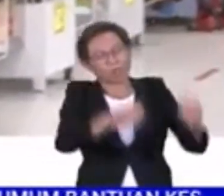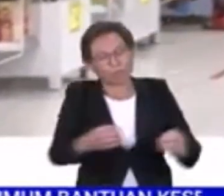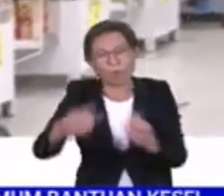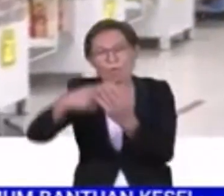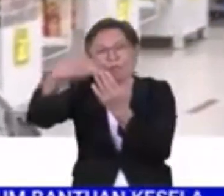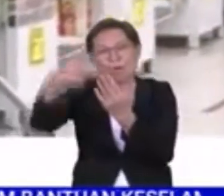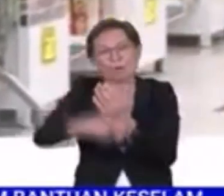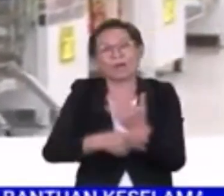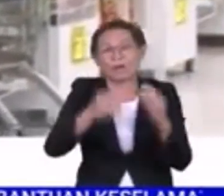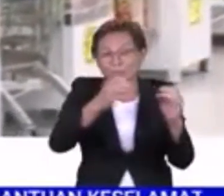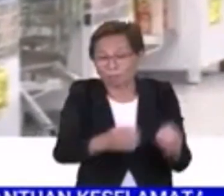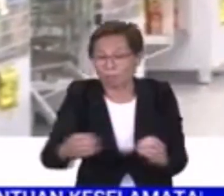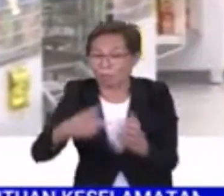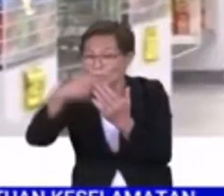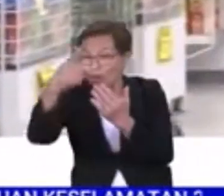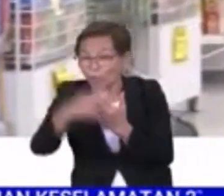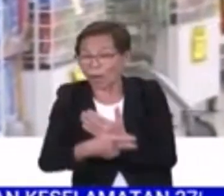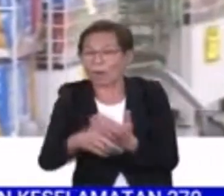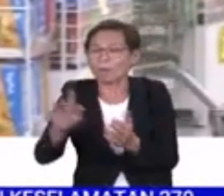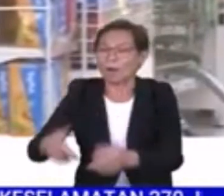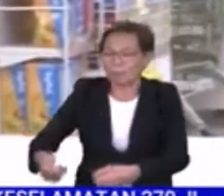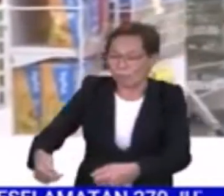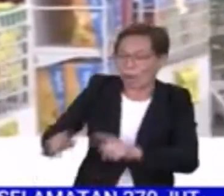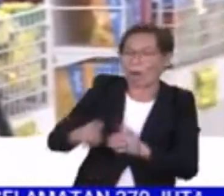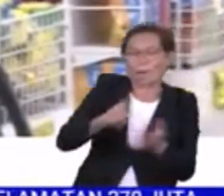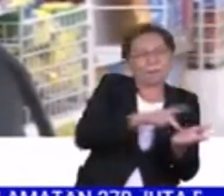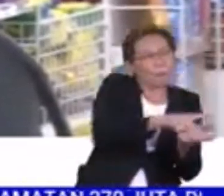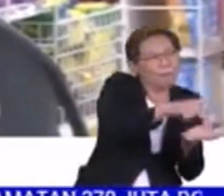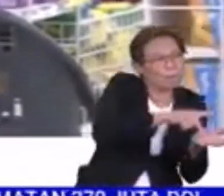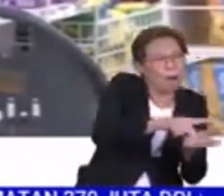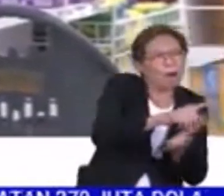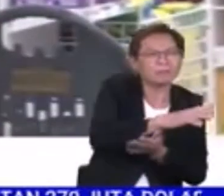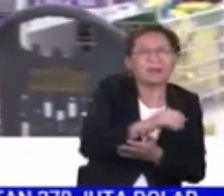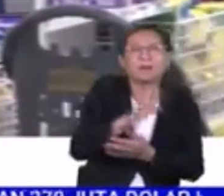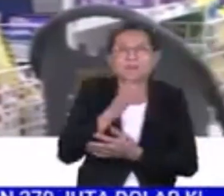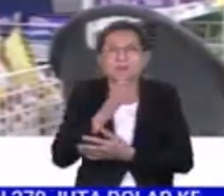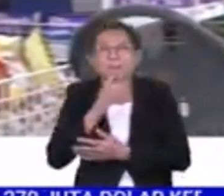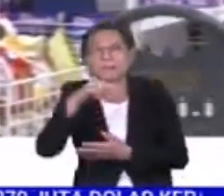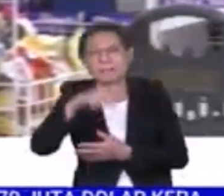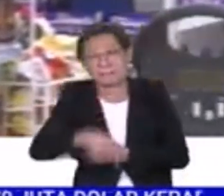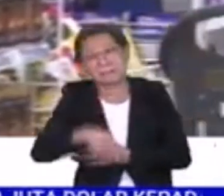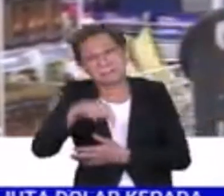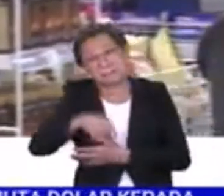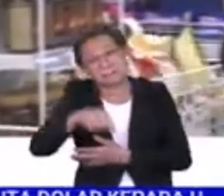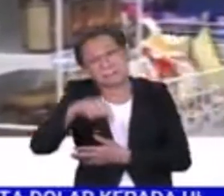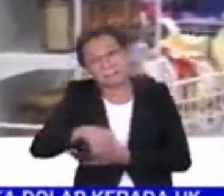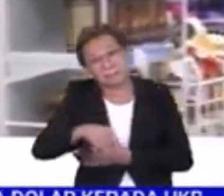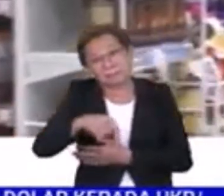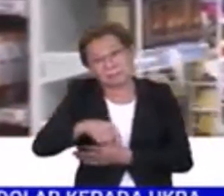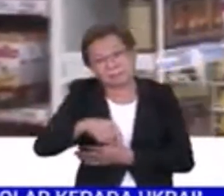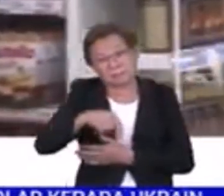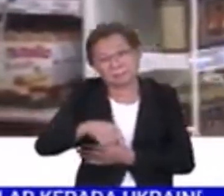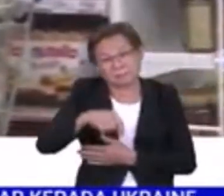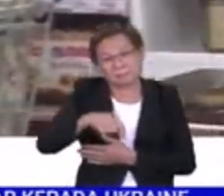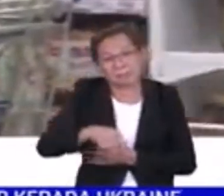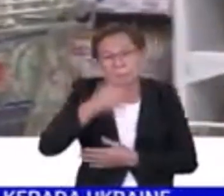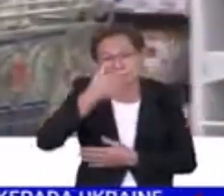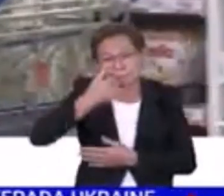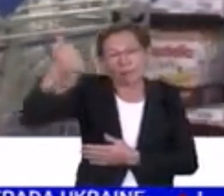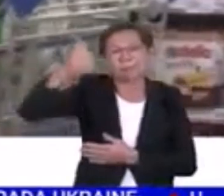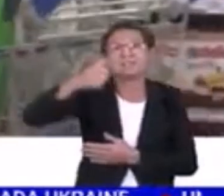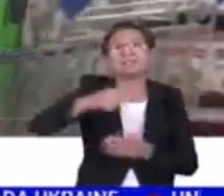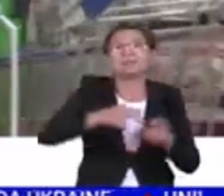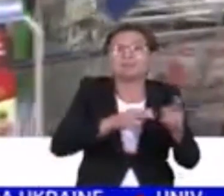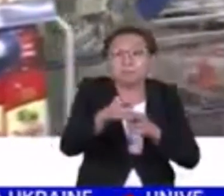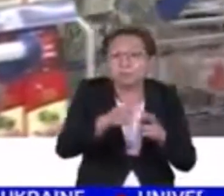program ini dengan mengambil peluang berbelanja. Dan kata mereka, ini adalah antara usaha terbaik